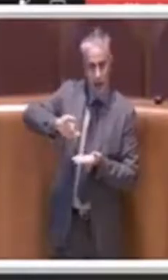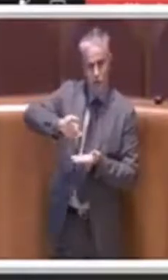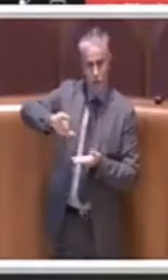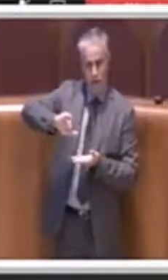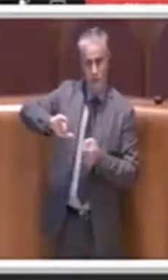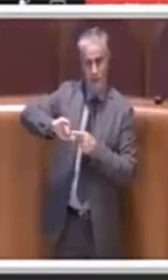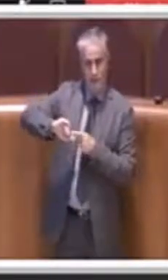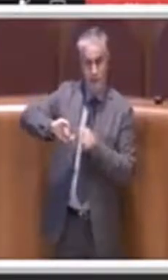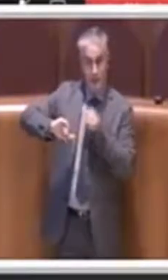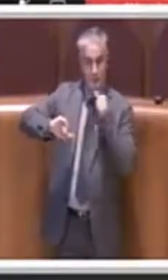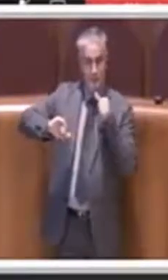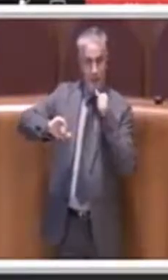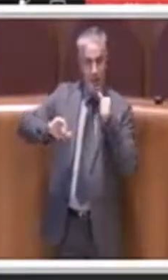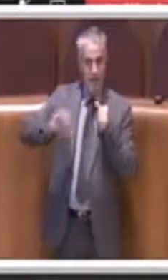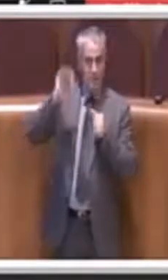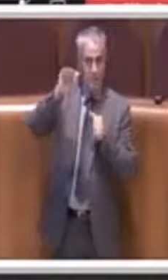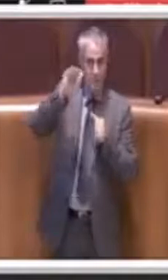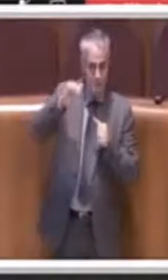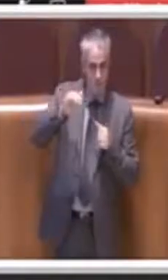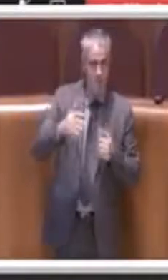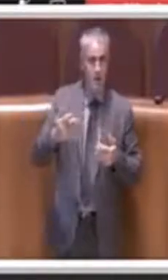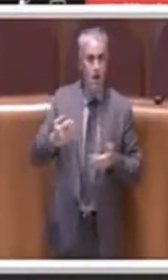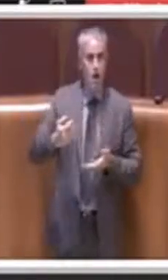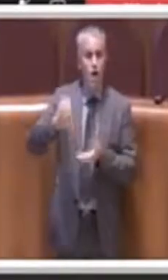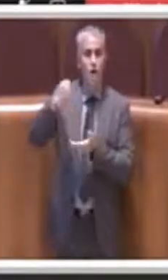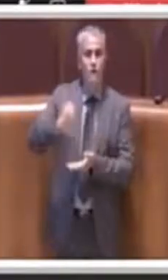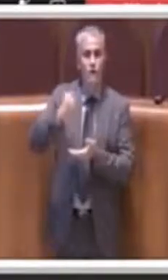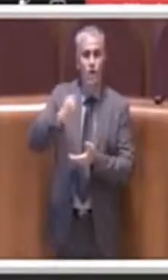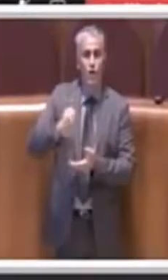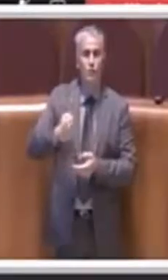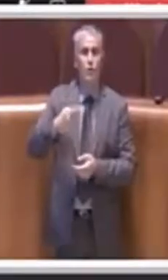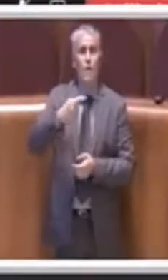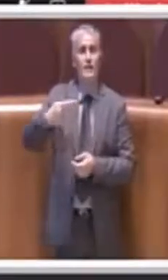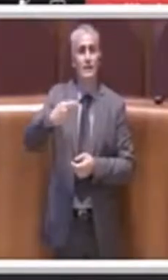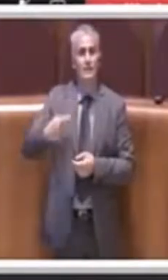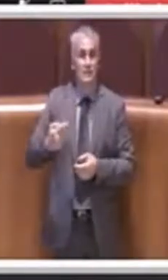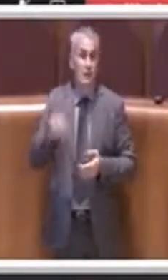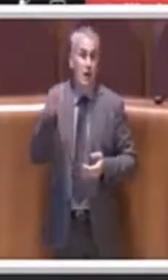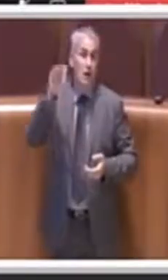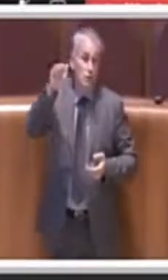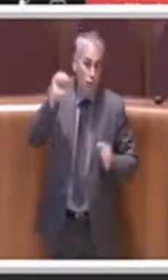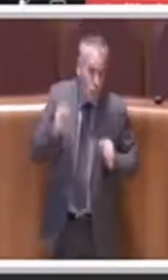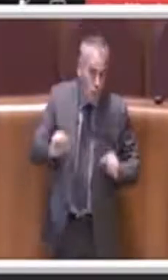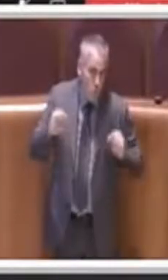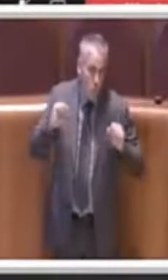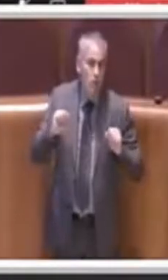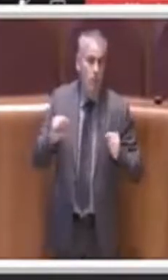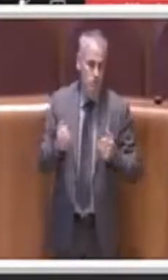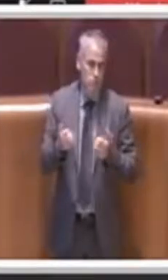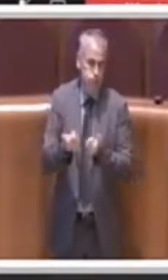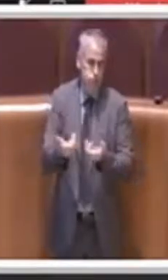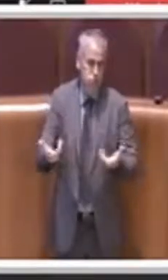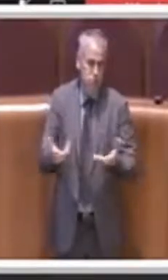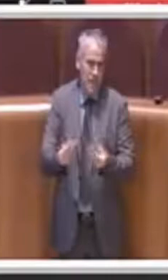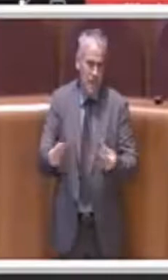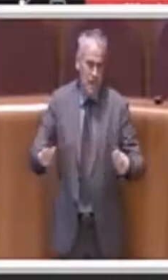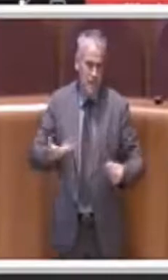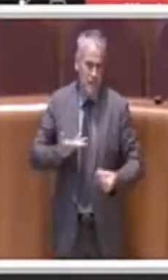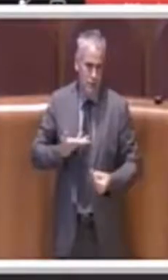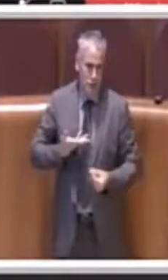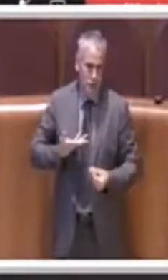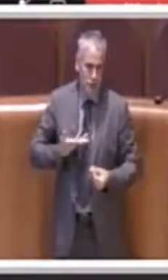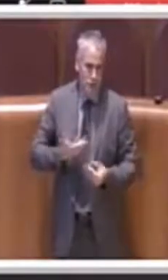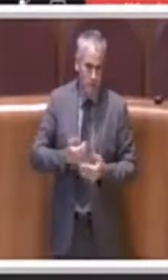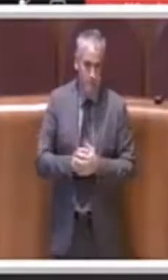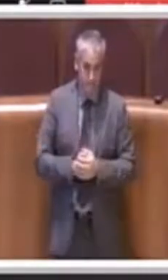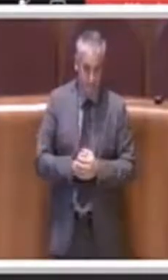essere fatti, ripeto ad esempio sul fondo passività potenziali ce ne sono molti, rispetto anche all'elevato, come